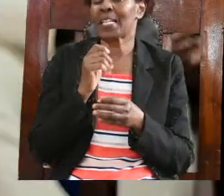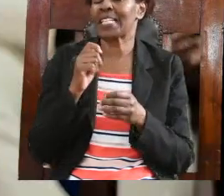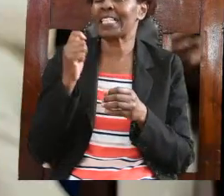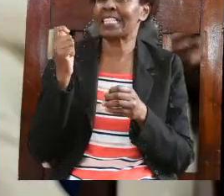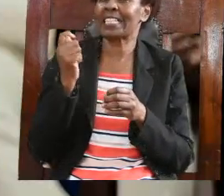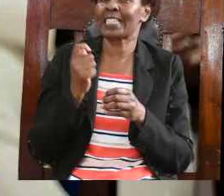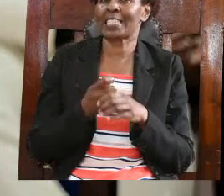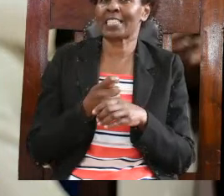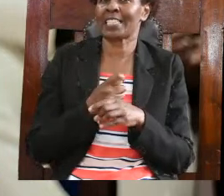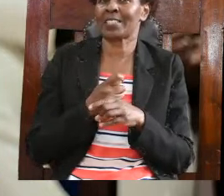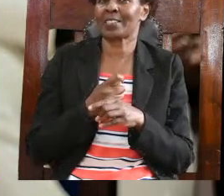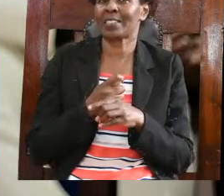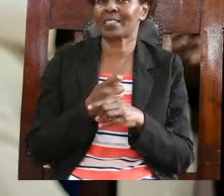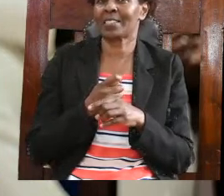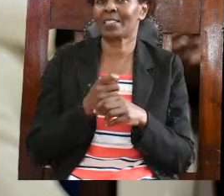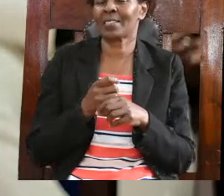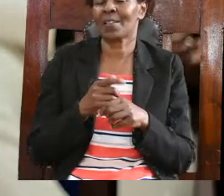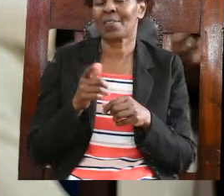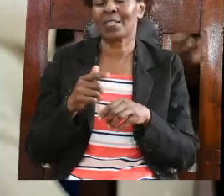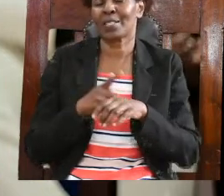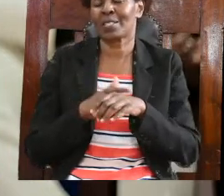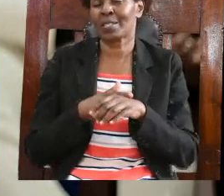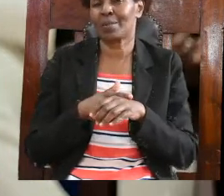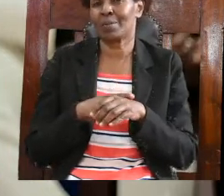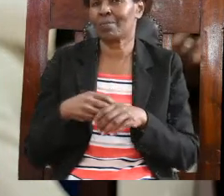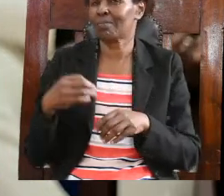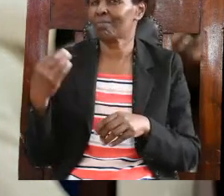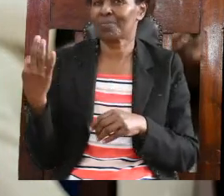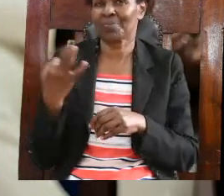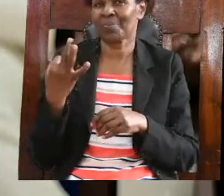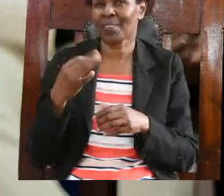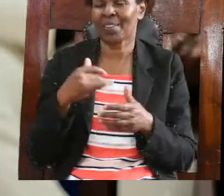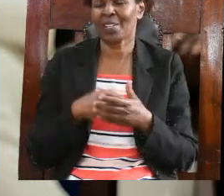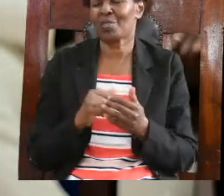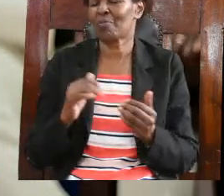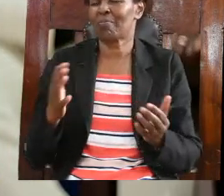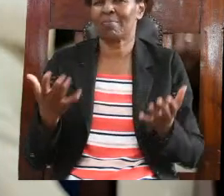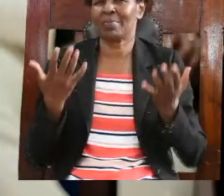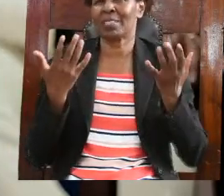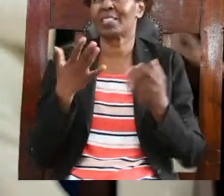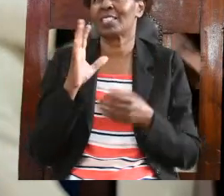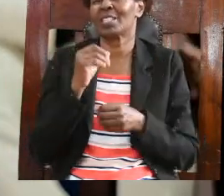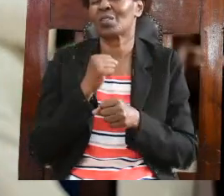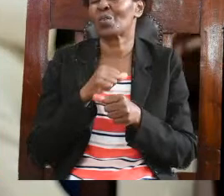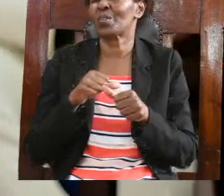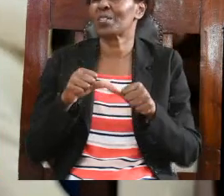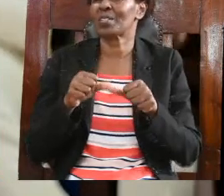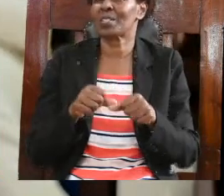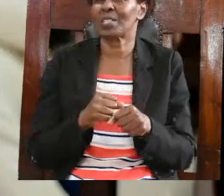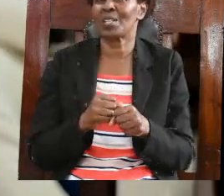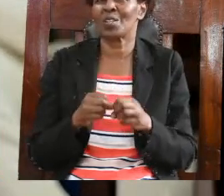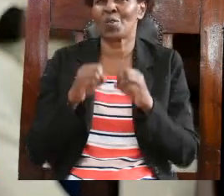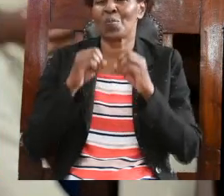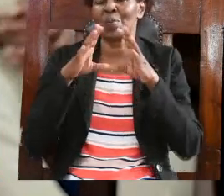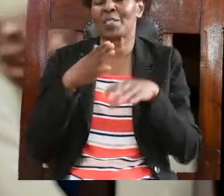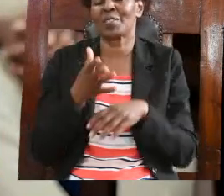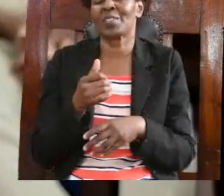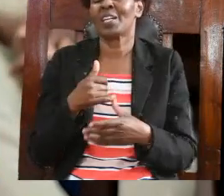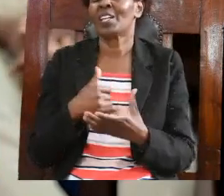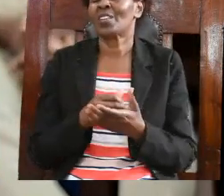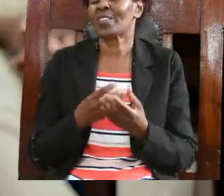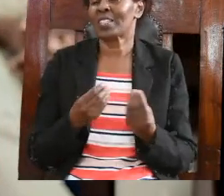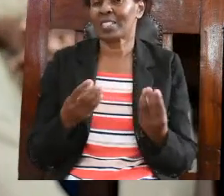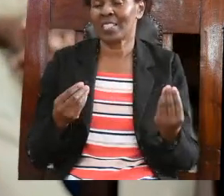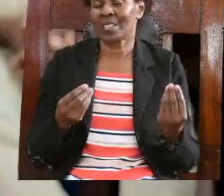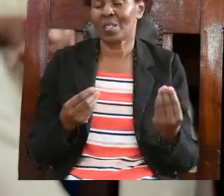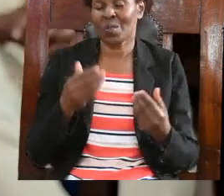Katika enzi hii, ambayo watu wanahubiriwa ya kwamba utainuliwa, Mungu atafanya, atafanya, si rahisi kusema ya kwamba utarajia,